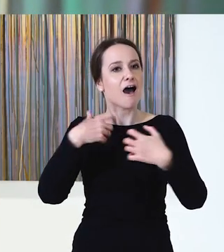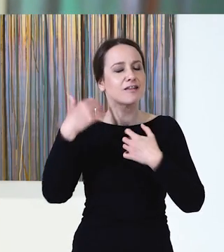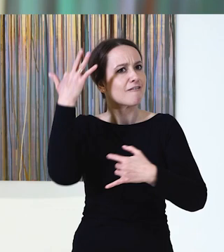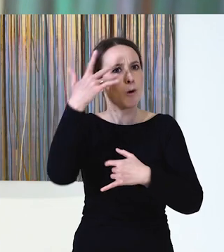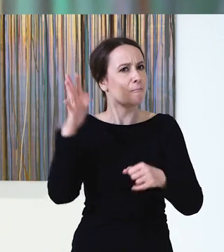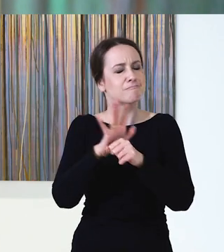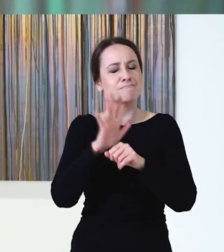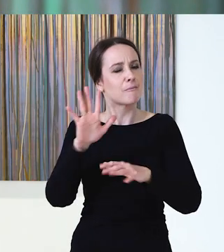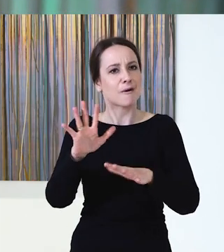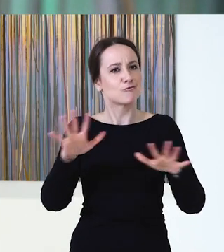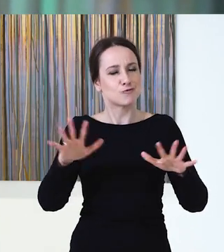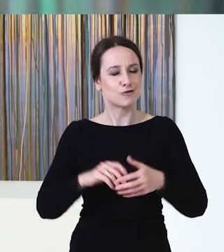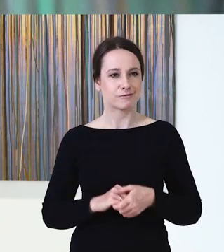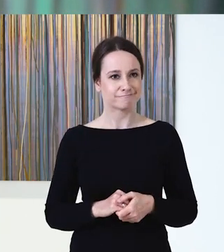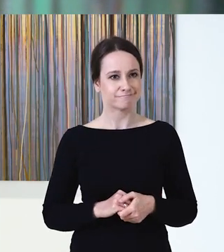cześć